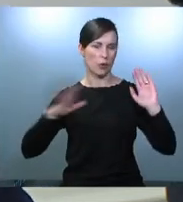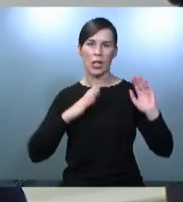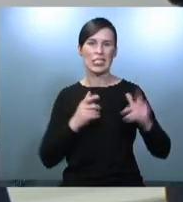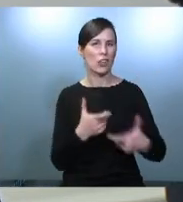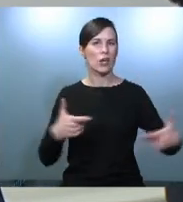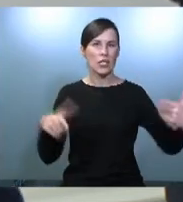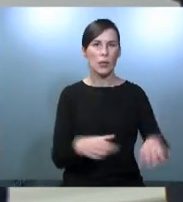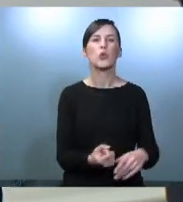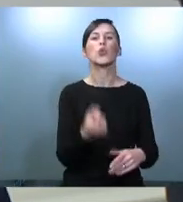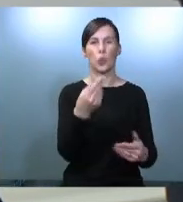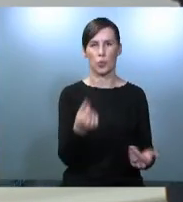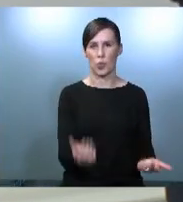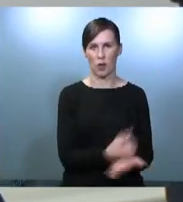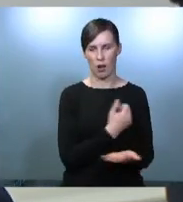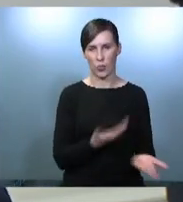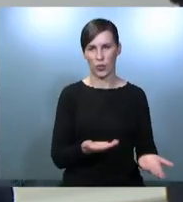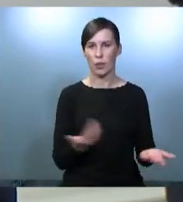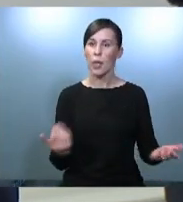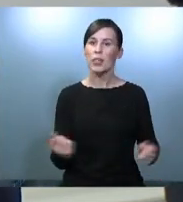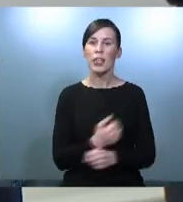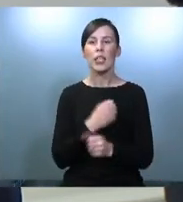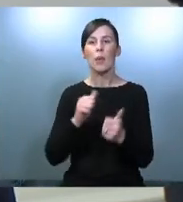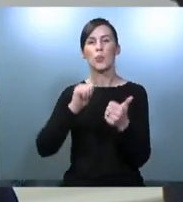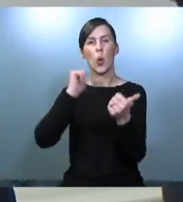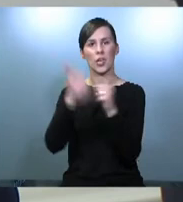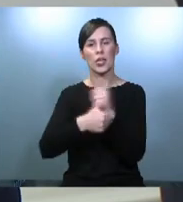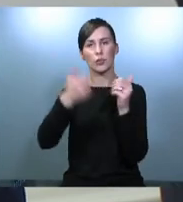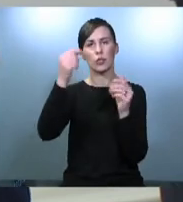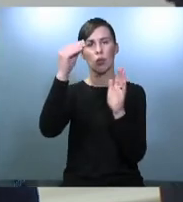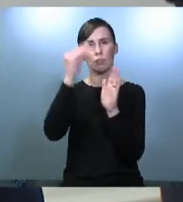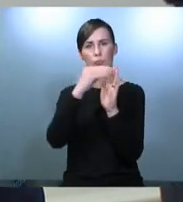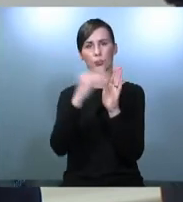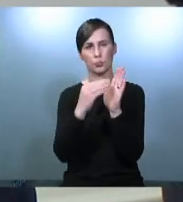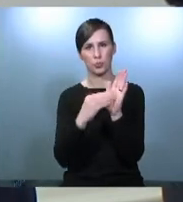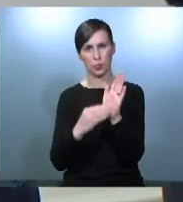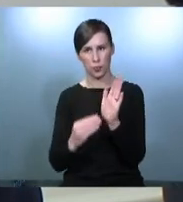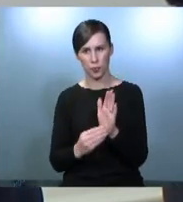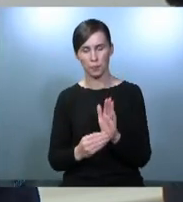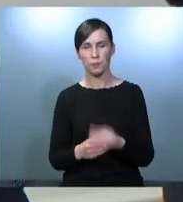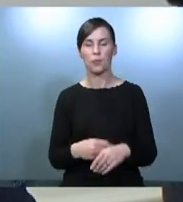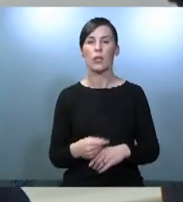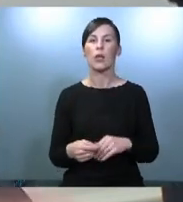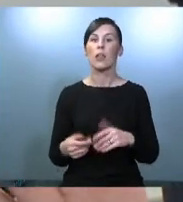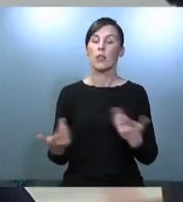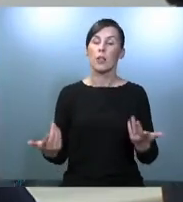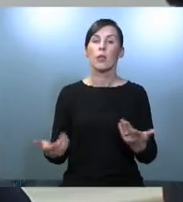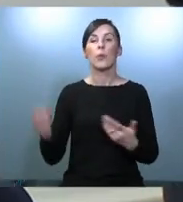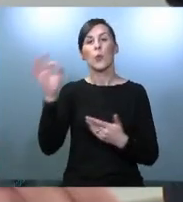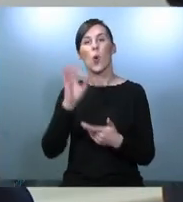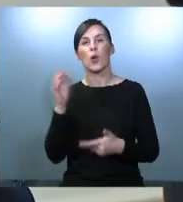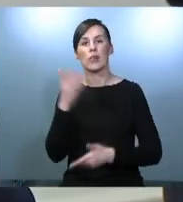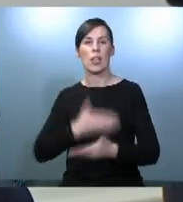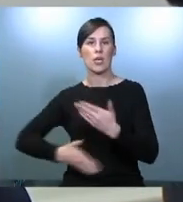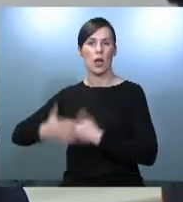neskirs. Bet prioritetų susidėti, pasiruošti programą. Toliau, neįgaliųjų įtraukimas, jiem paruošti, kas